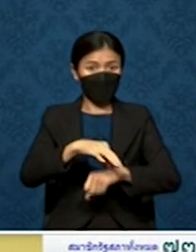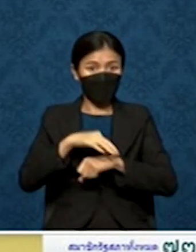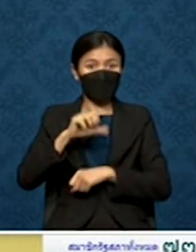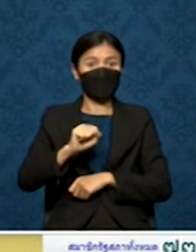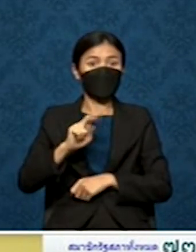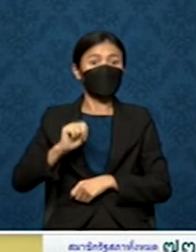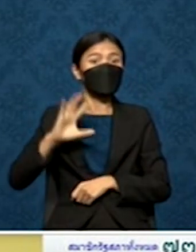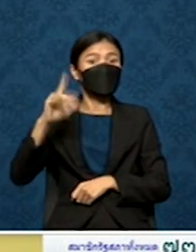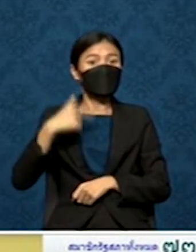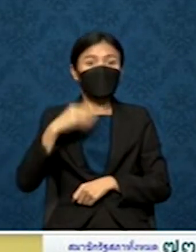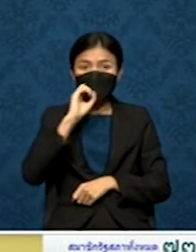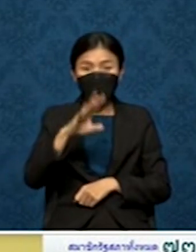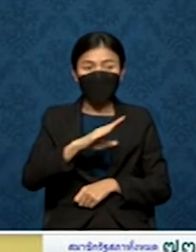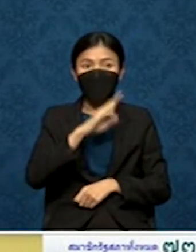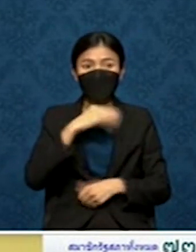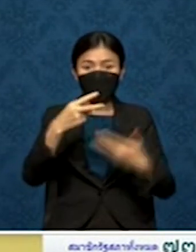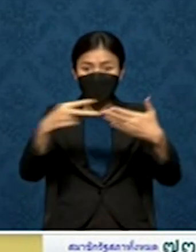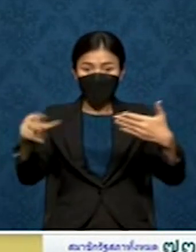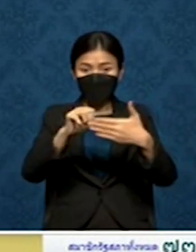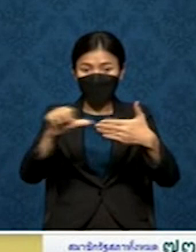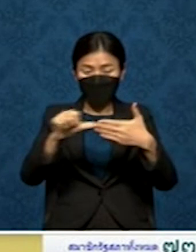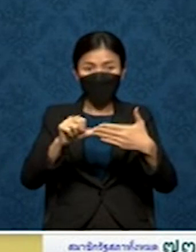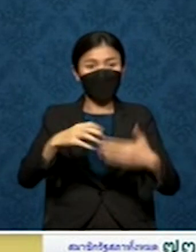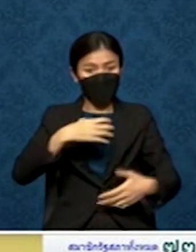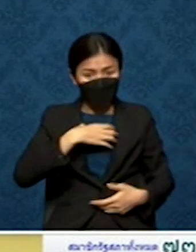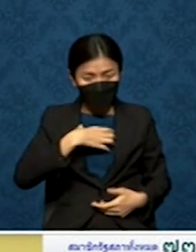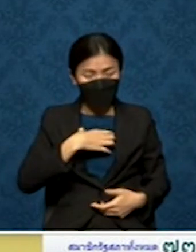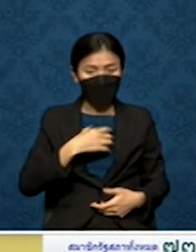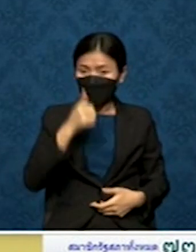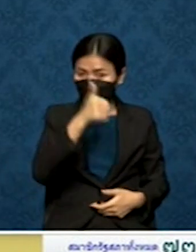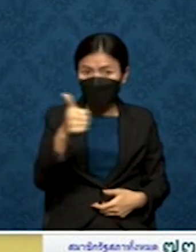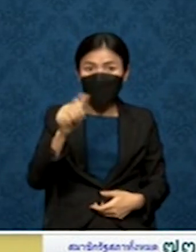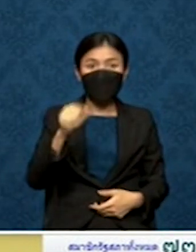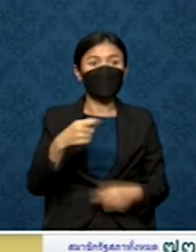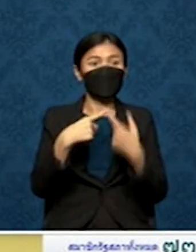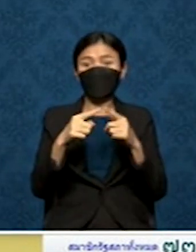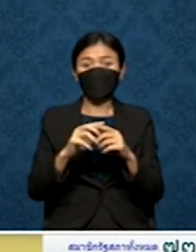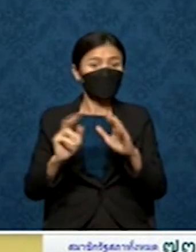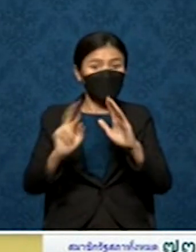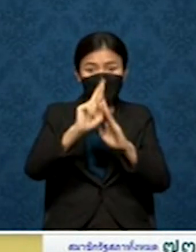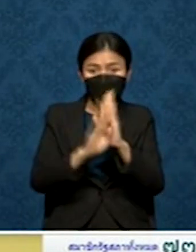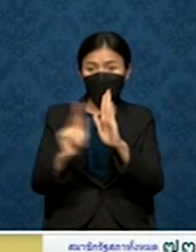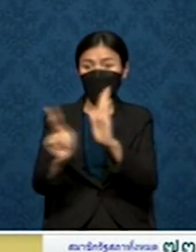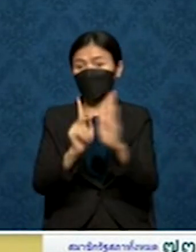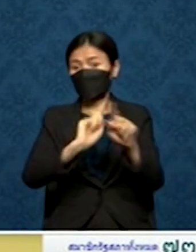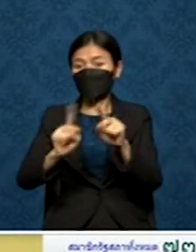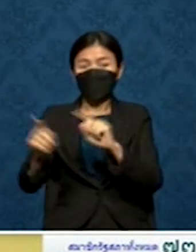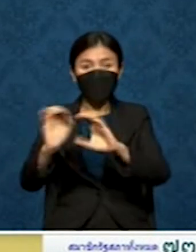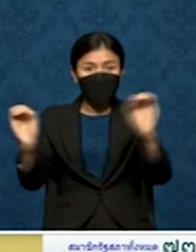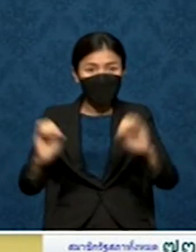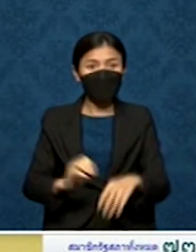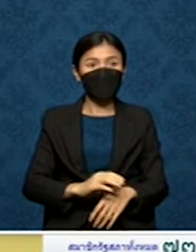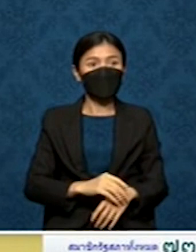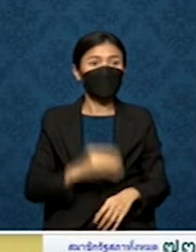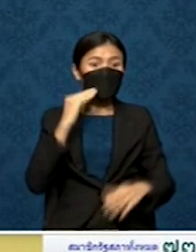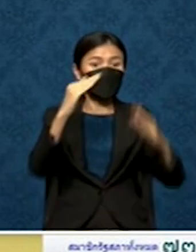ากให้สุจริตเที่ยงธรรมแต่ถ้าไม่ให้เครื่องมือเครื่องไม้เลยจะเข้าค้นบ้านจะเข้าหาหลักฐานกำลังซื้อเสียงกันอยู่ในบ้านหัวคะ